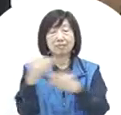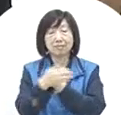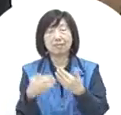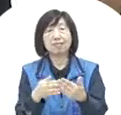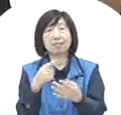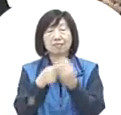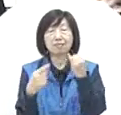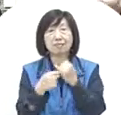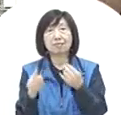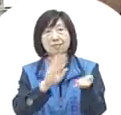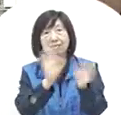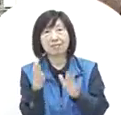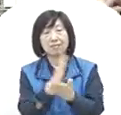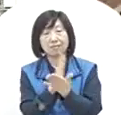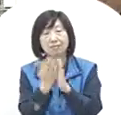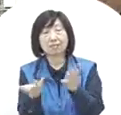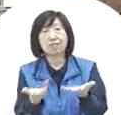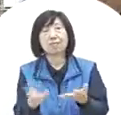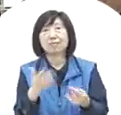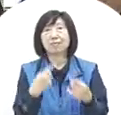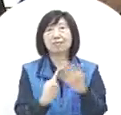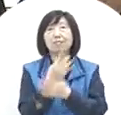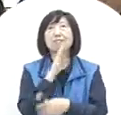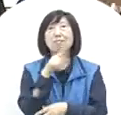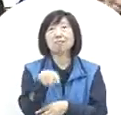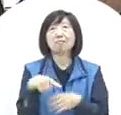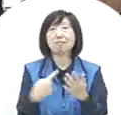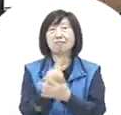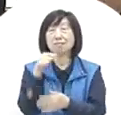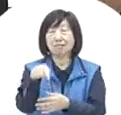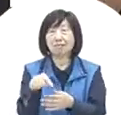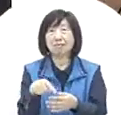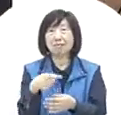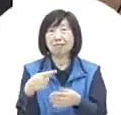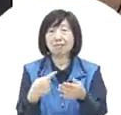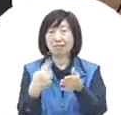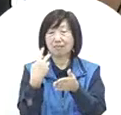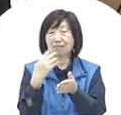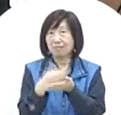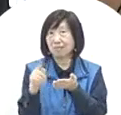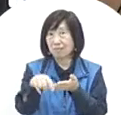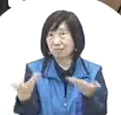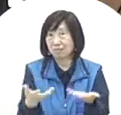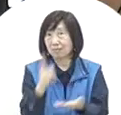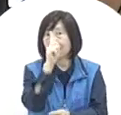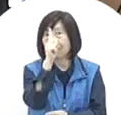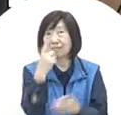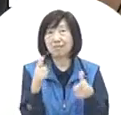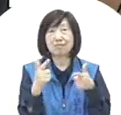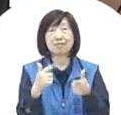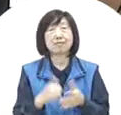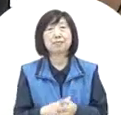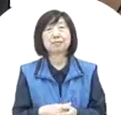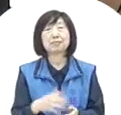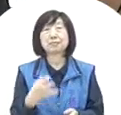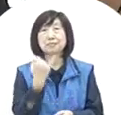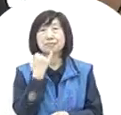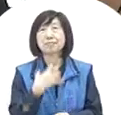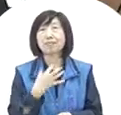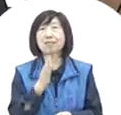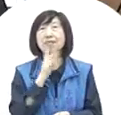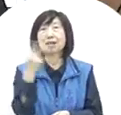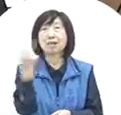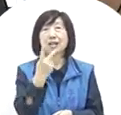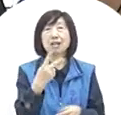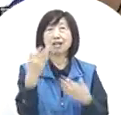不是有观光景点？ 不是单一这个，不是单一处理这两个事故而已。 所以不是只有 这个交通事故。所以最可怕的是什么，市长？我们的两个交通分